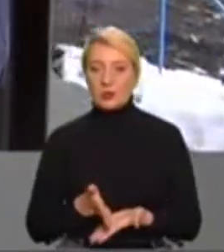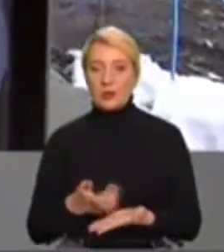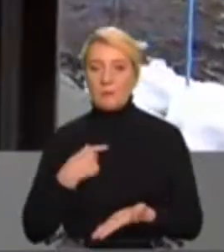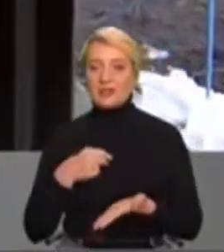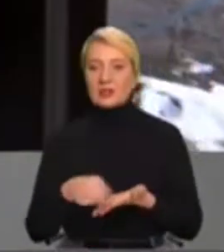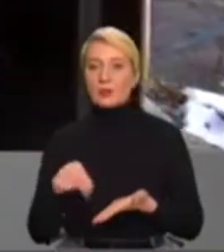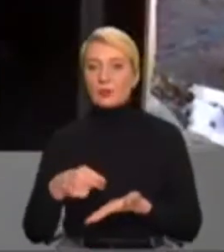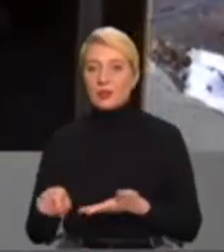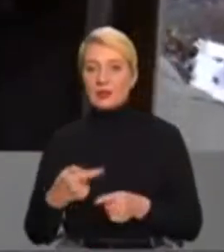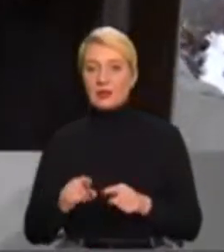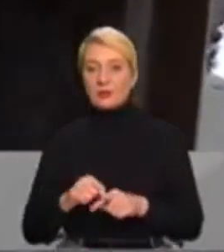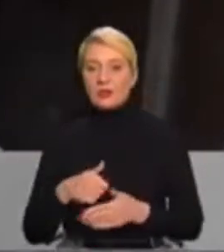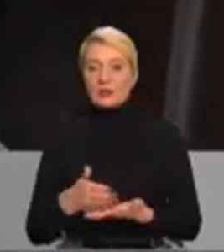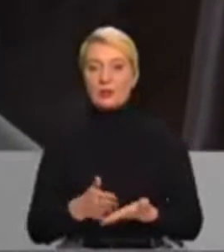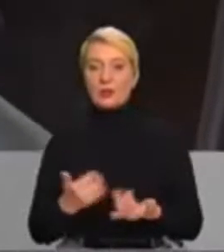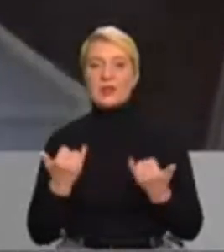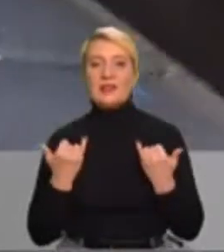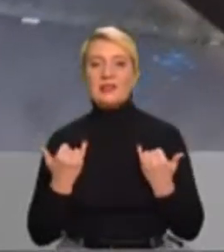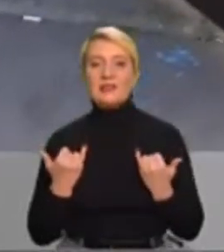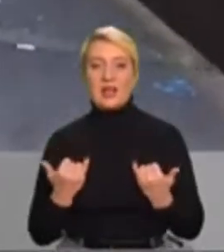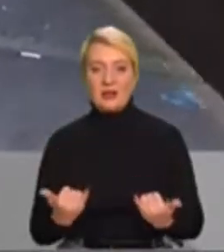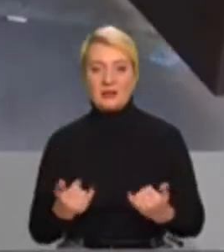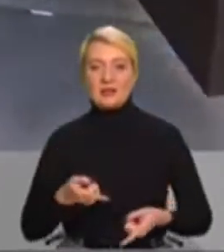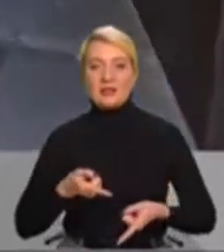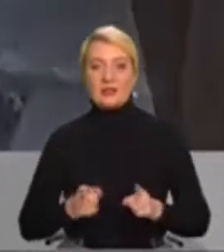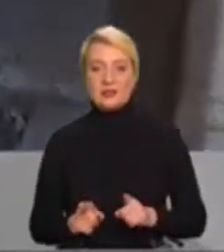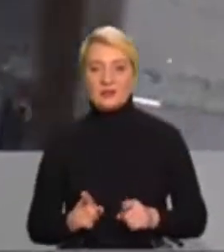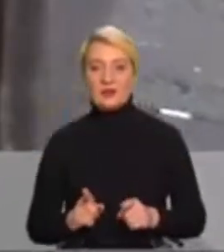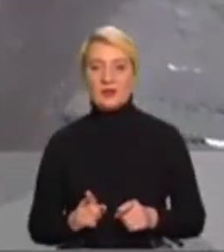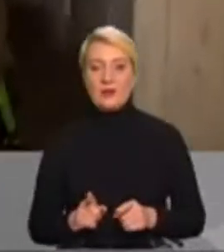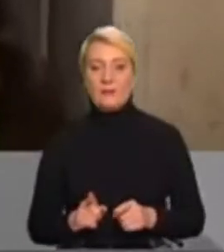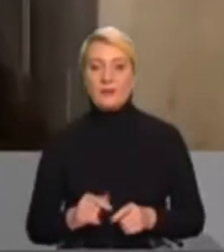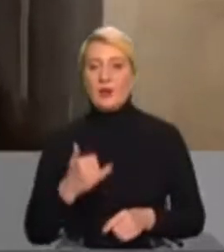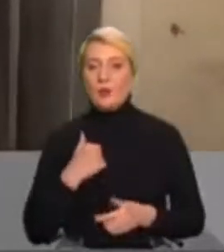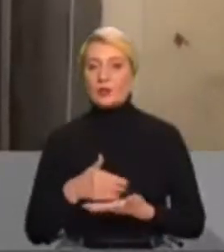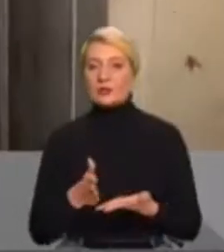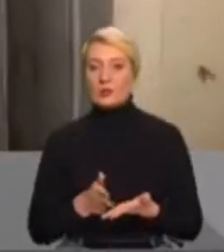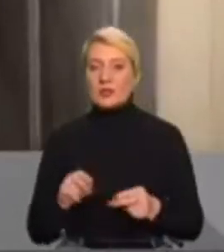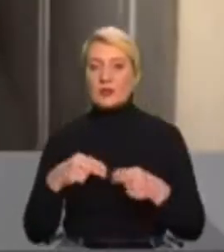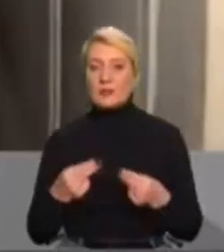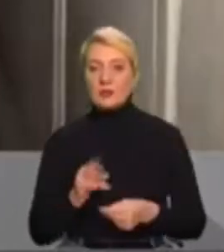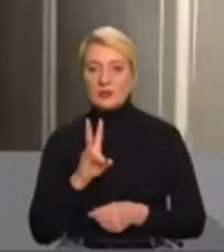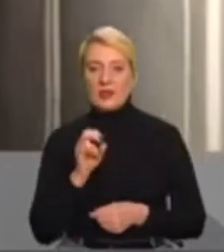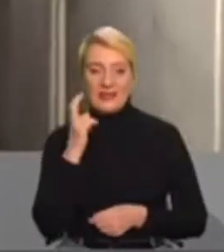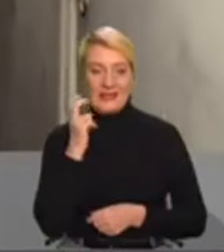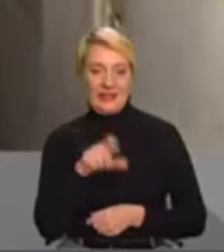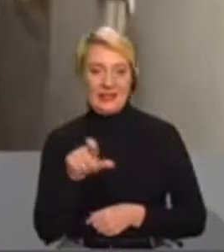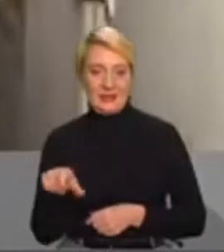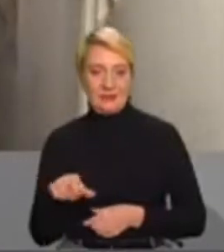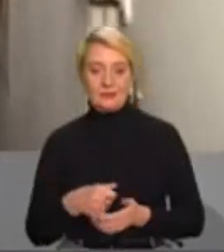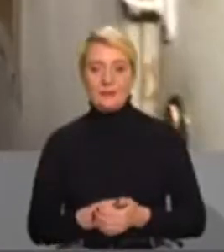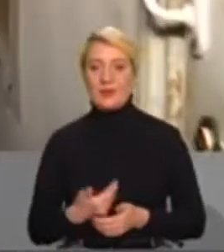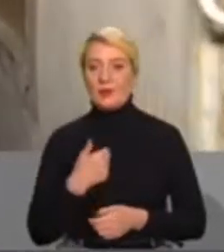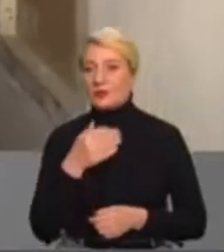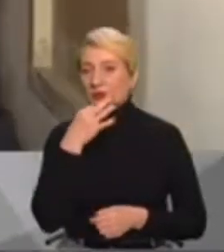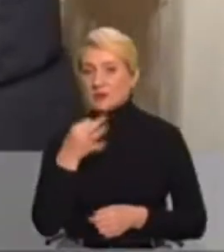закупили ці послуги, і зараз в даний момент дійсно 11 послуг вже надаються киянам. Хочу